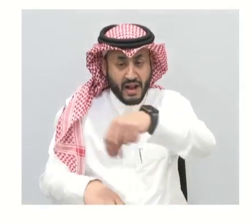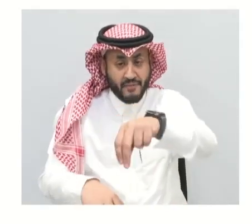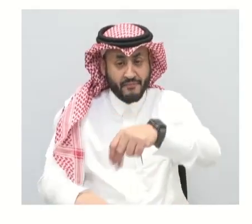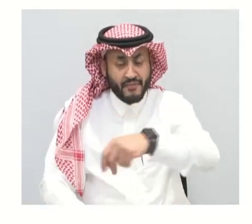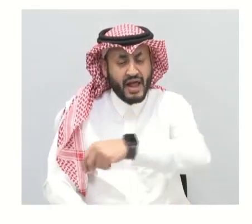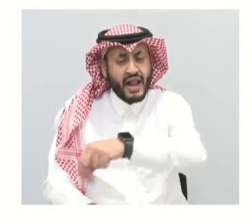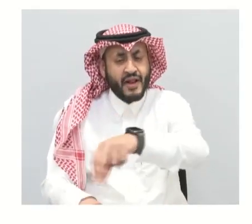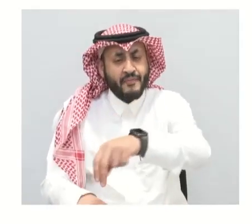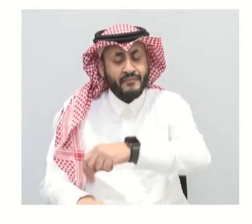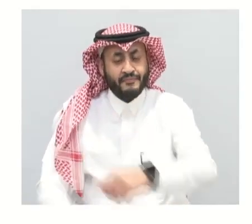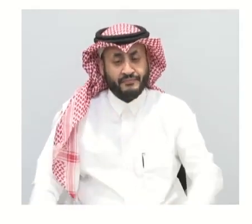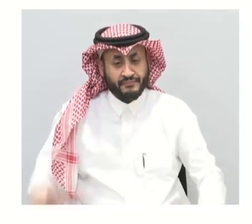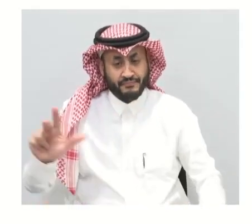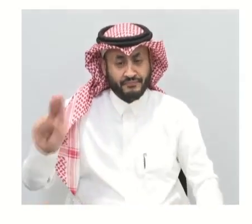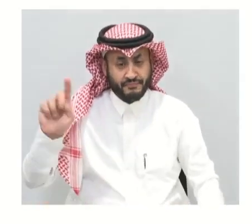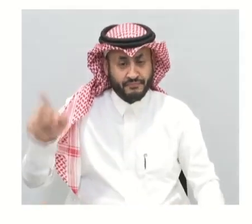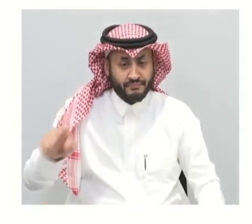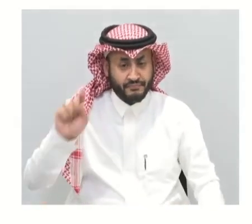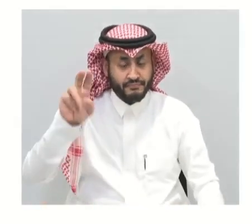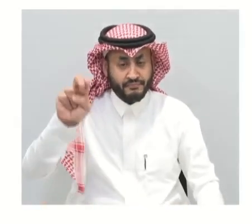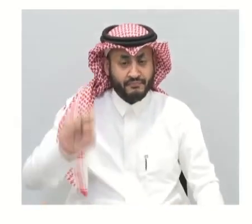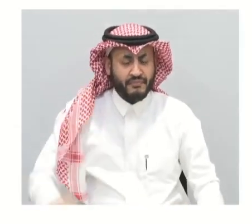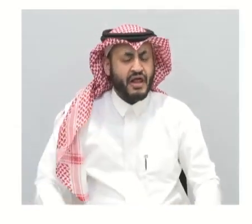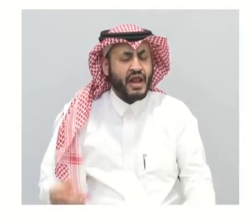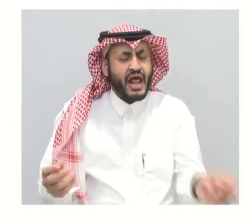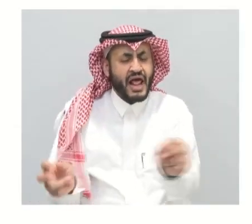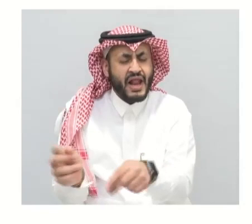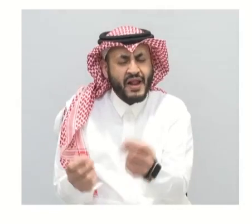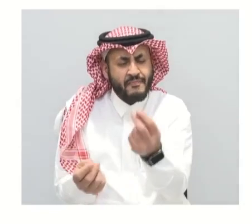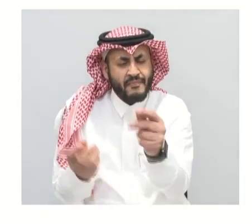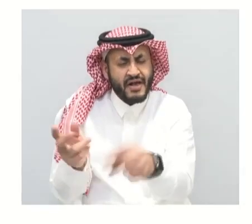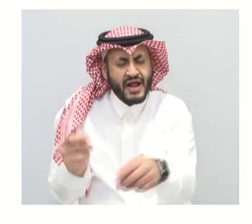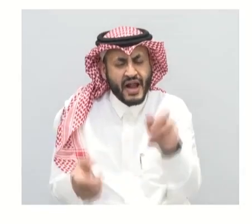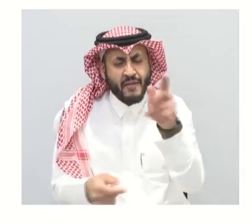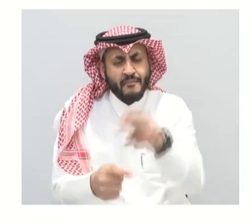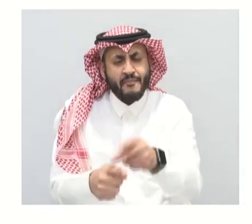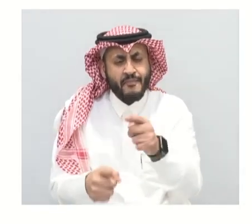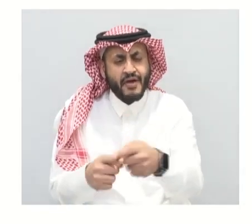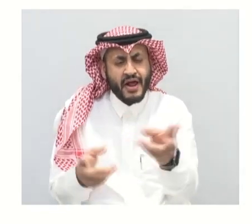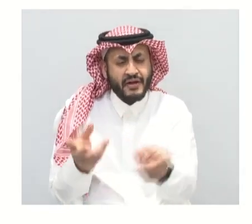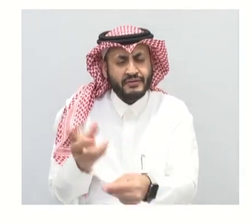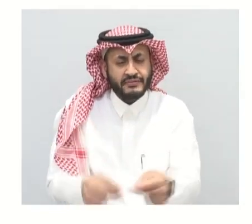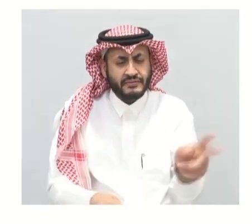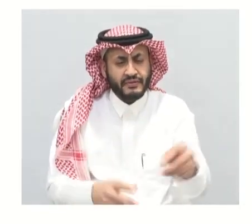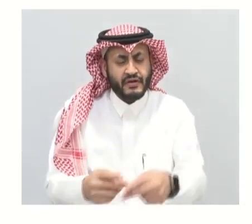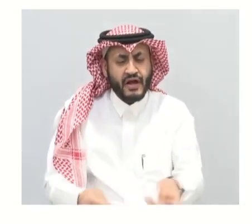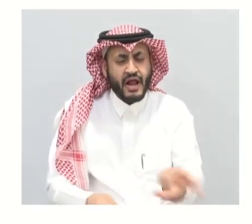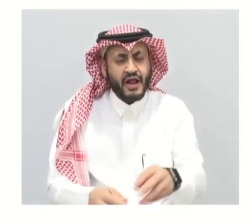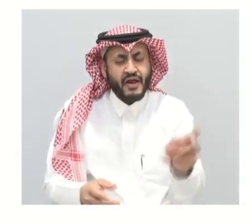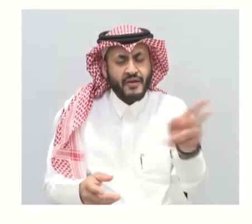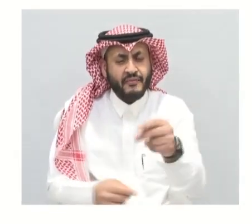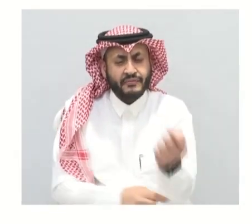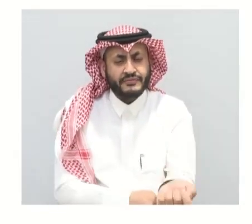وذكرنا بان التربه خليط من فتات الصخور وبقايا من اجزاء